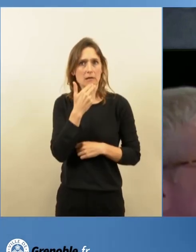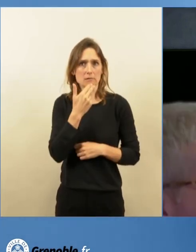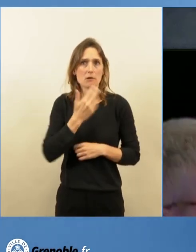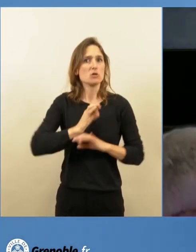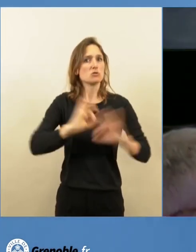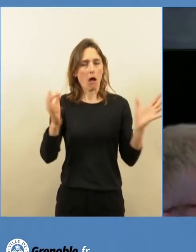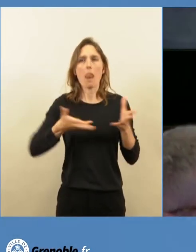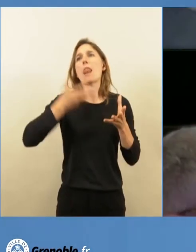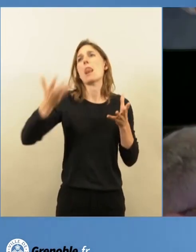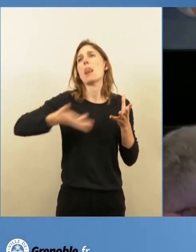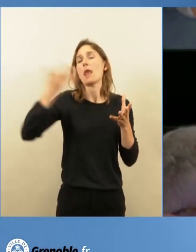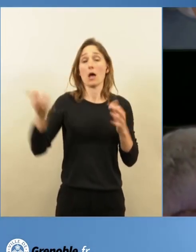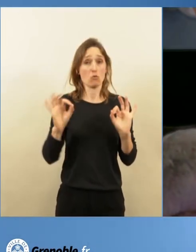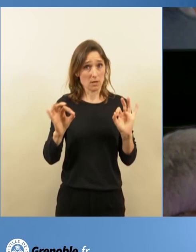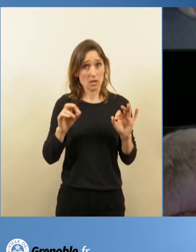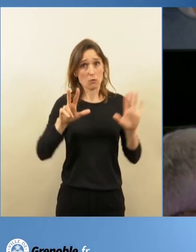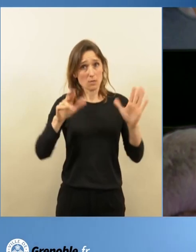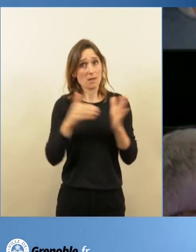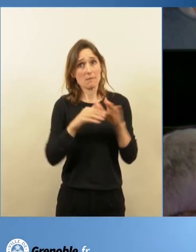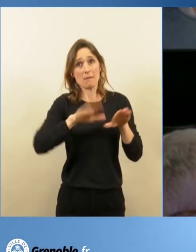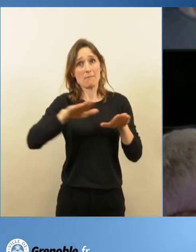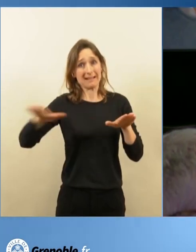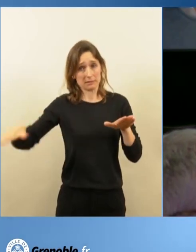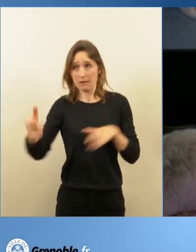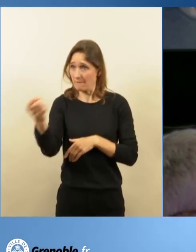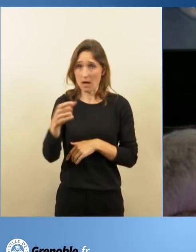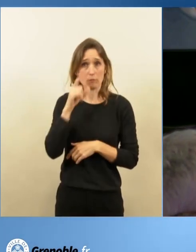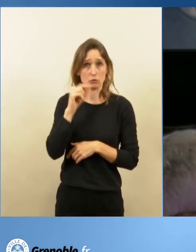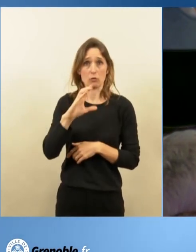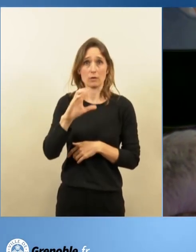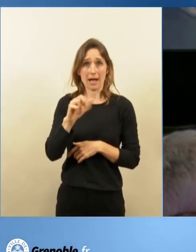oui les 8000 places des parkings couverts sont l'oeuvre de Monsieur Carignon